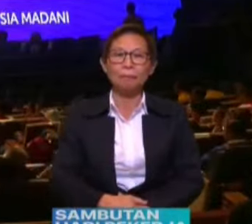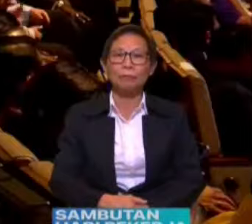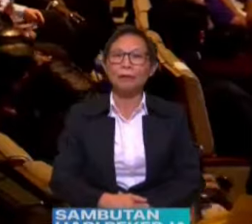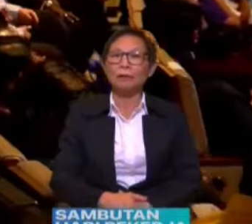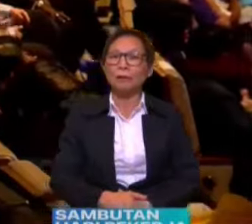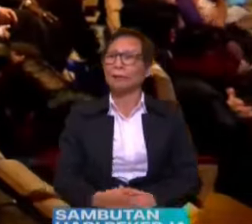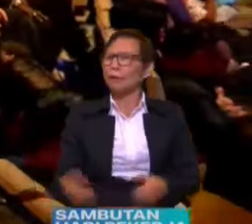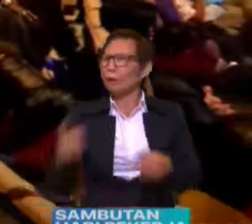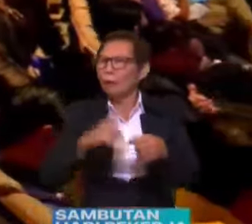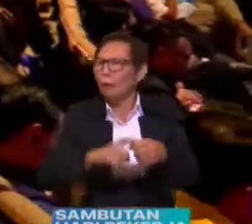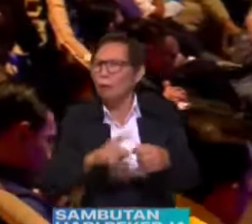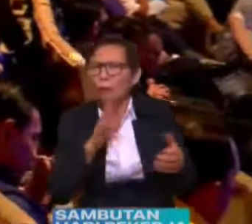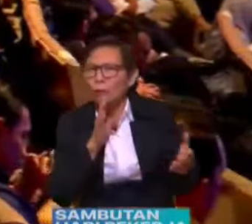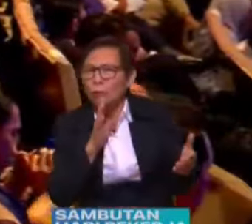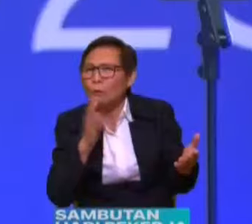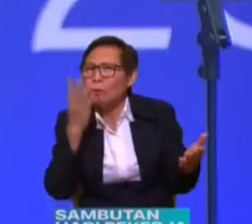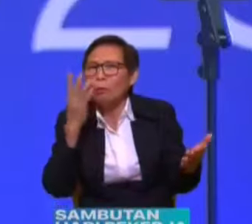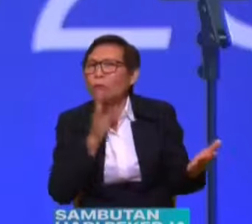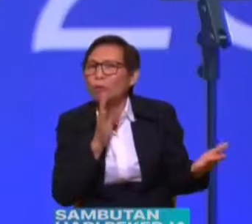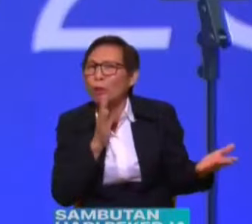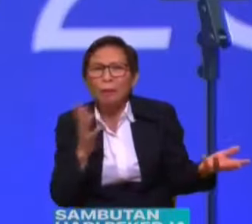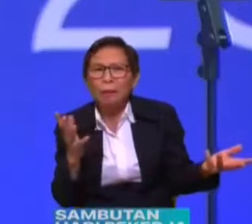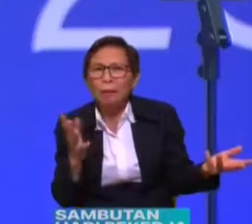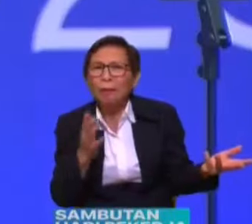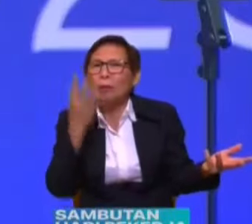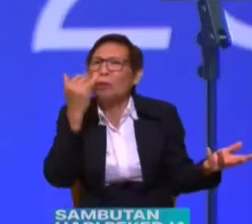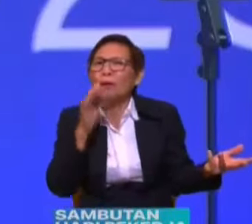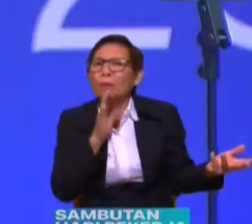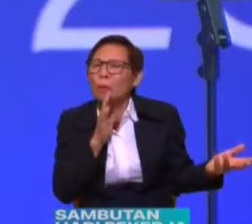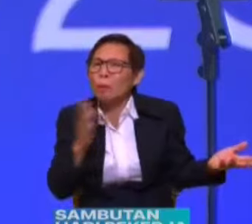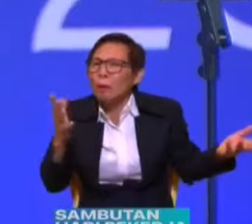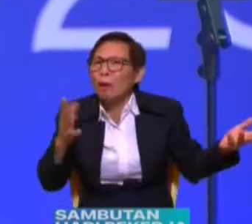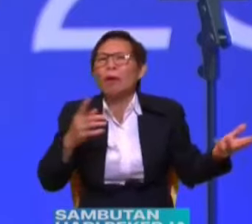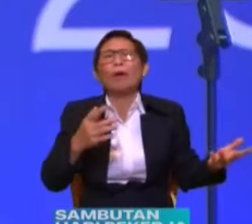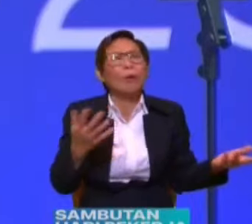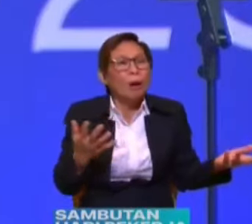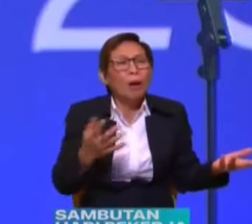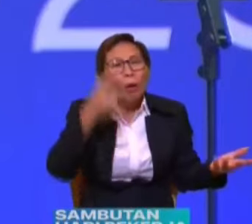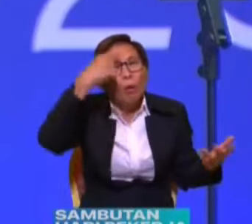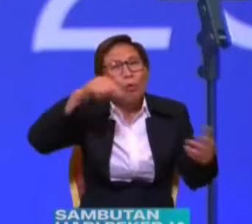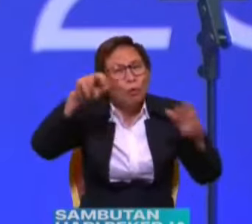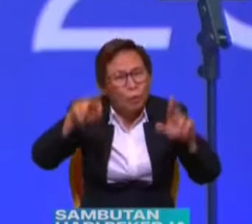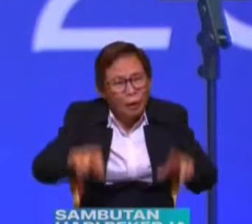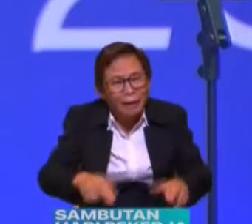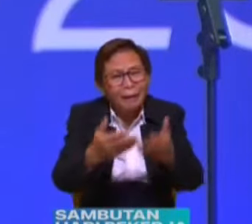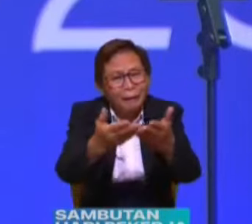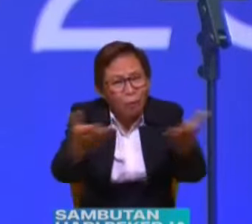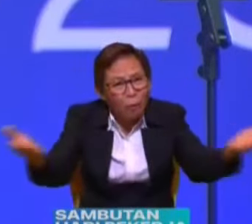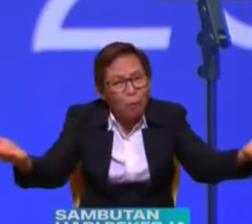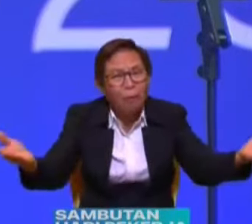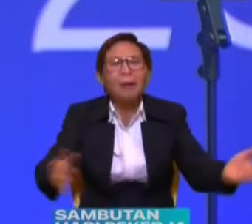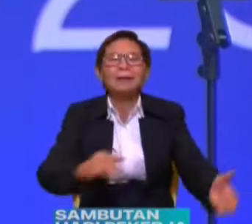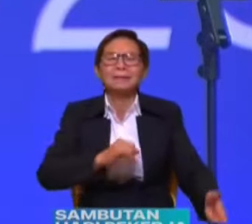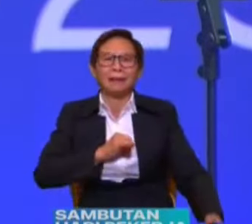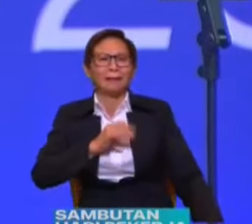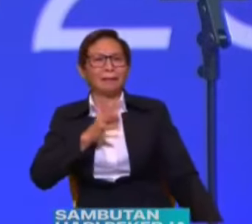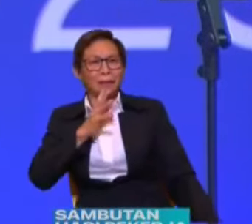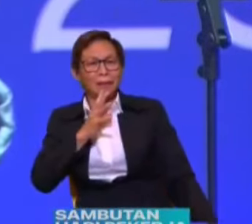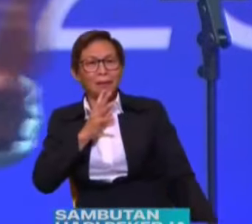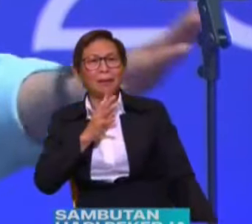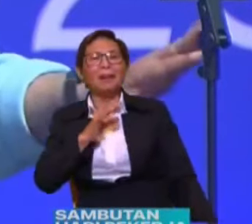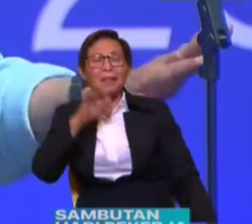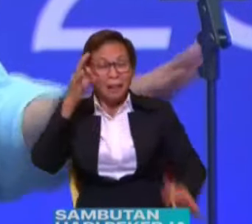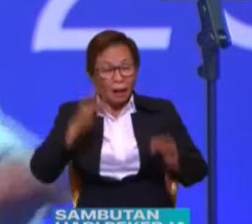Soalnya untuk apa? Untuk apa? Untuk rakyat. Saudara, sebab itu saya katakan, kalau kita